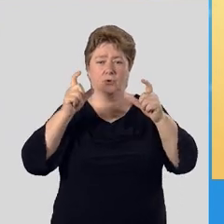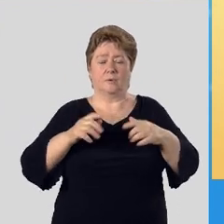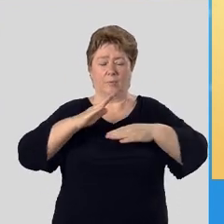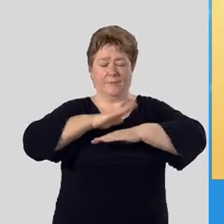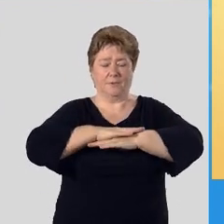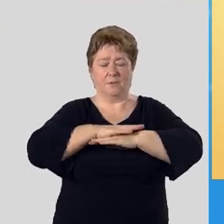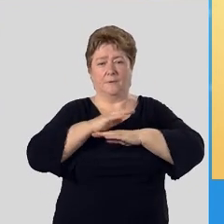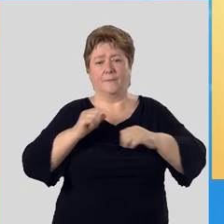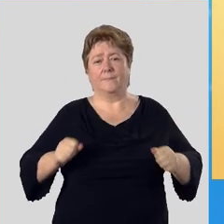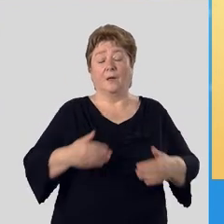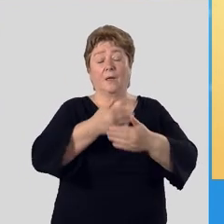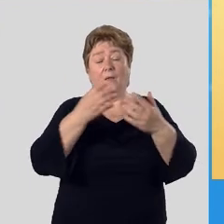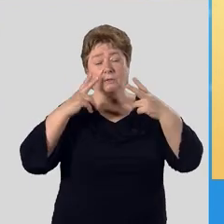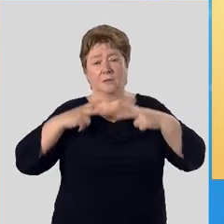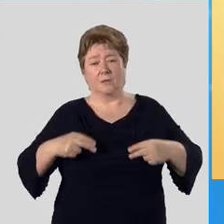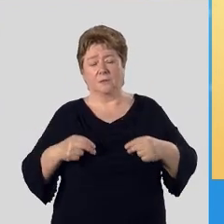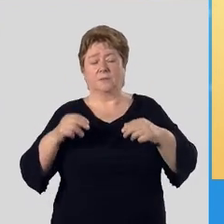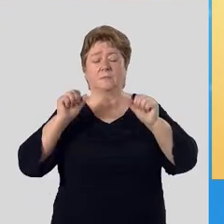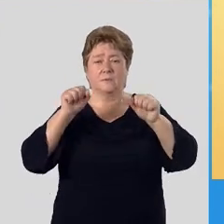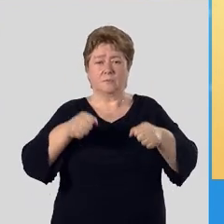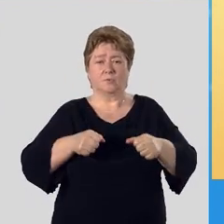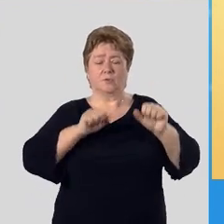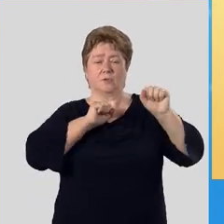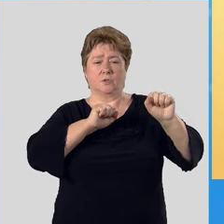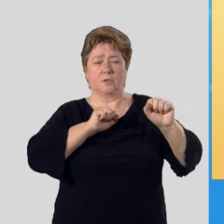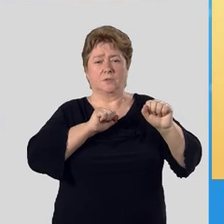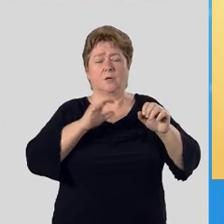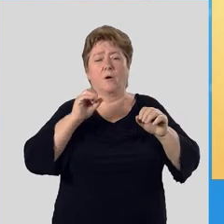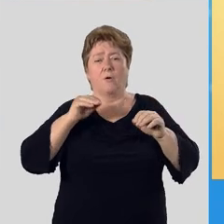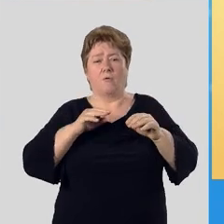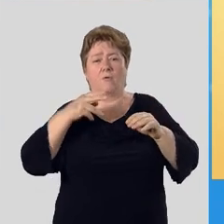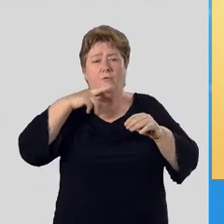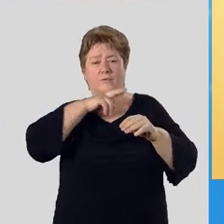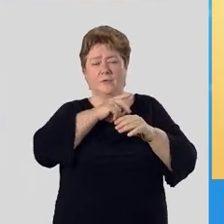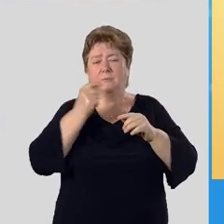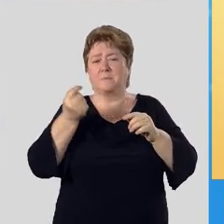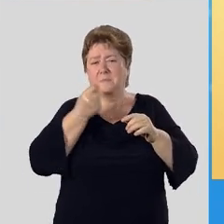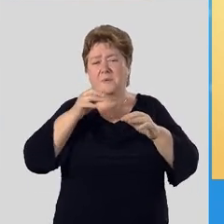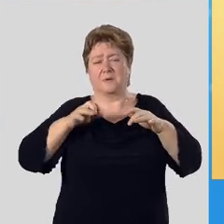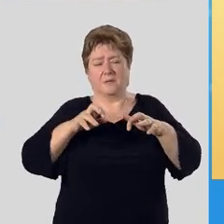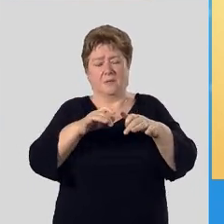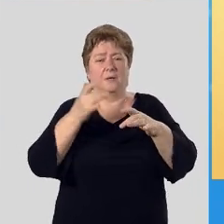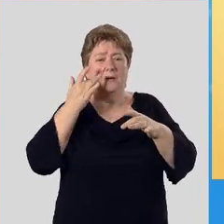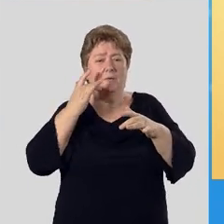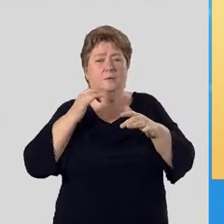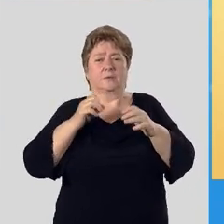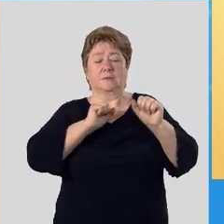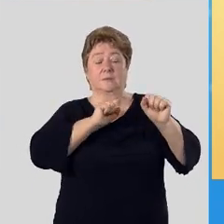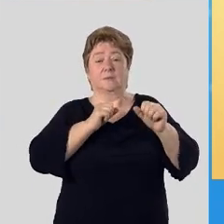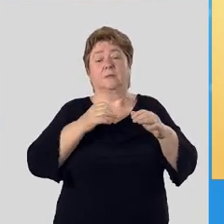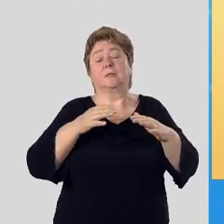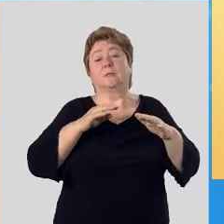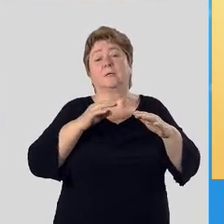поведение. Наш организм способен защищаться от вредных микроорганизмов благодаря иммунной